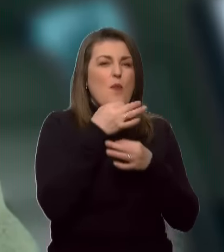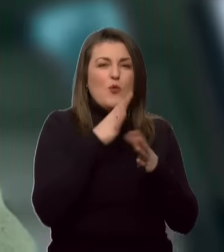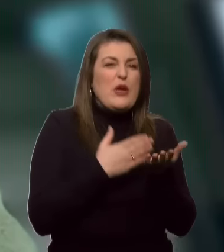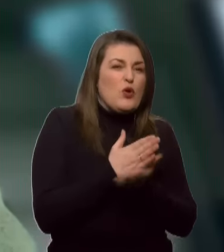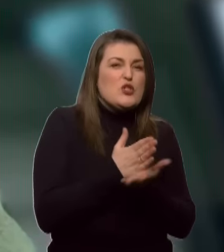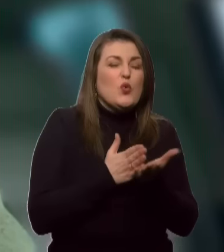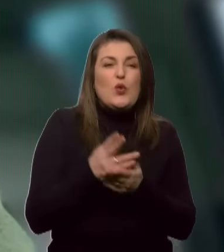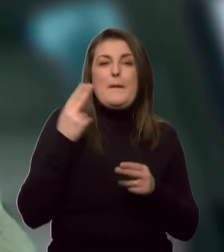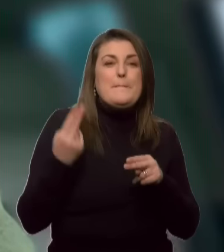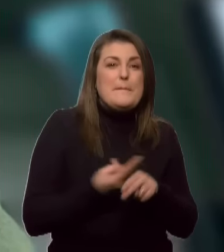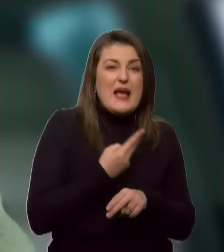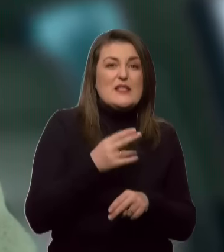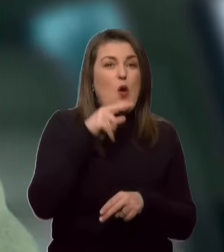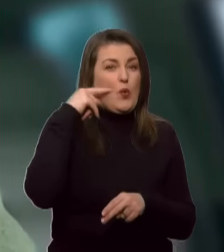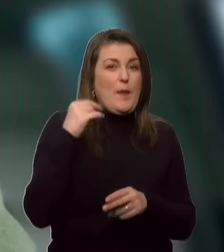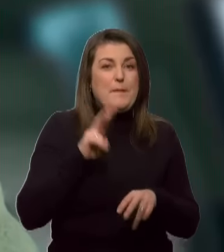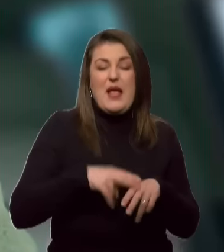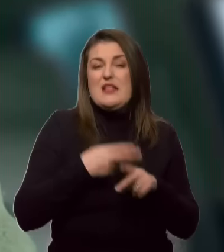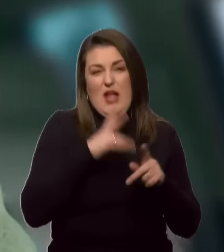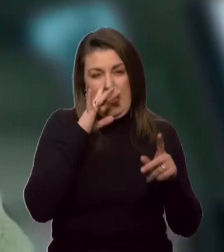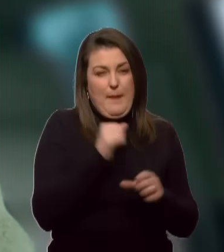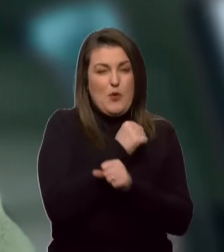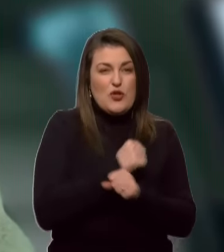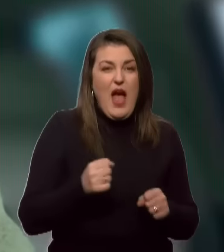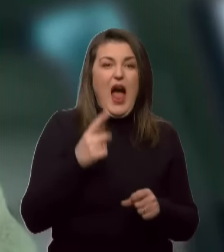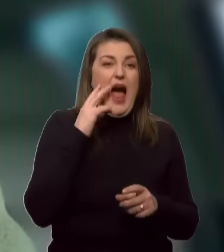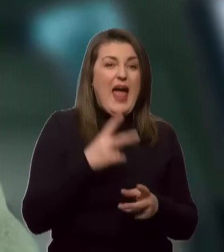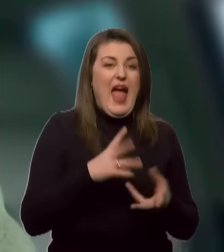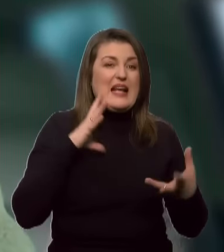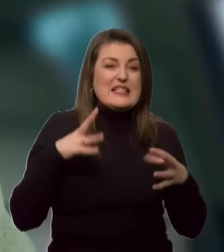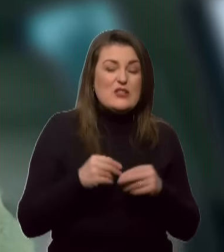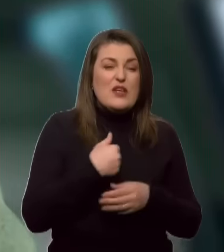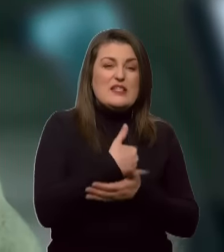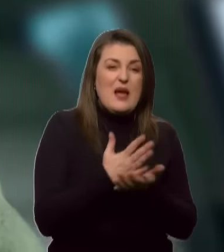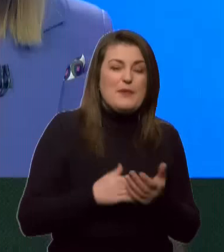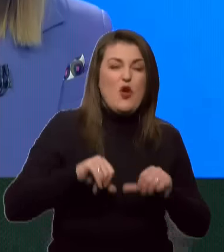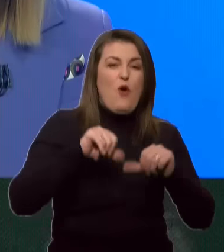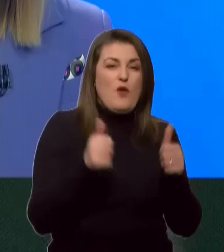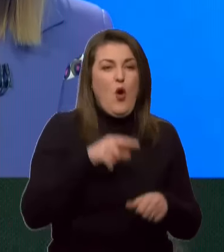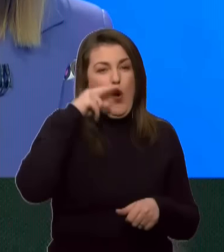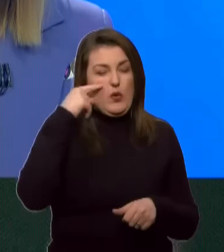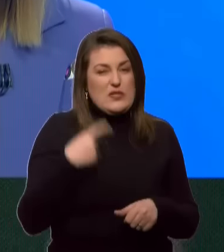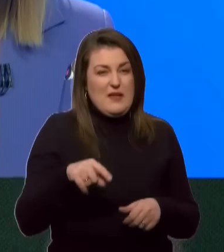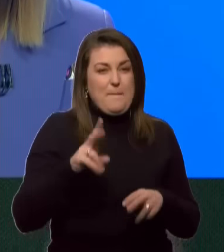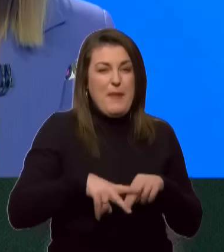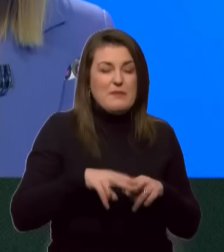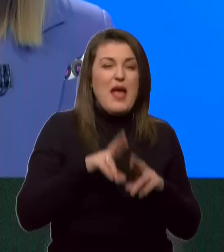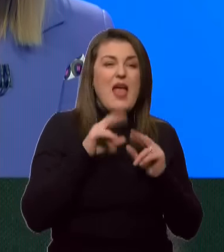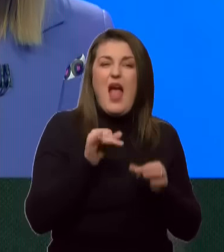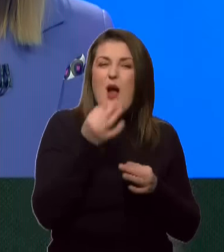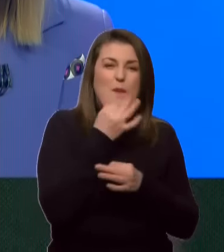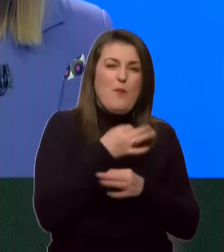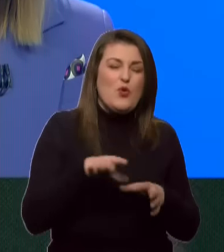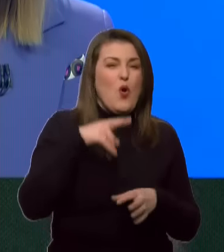структури, без розпаспорту це неможливо. А як слідство, забезпечення і оформлення розпаспорту – як і